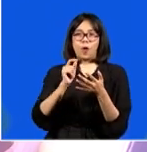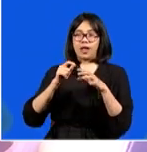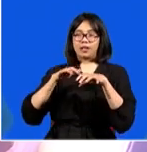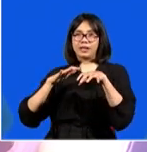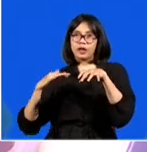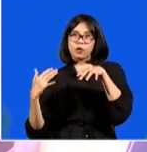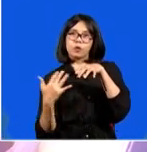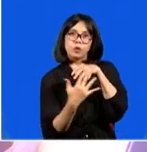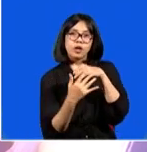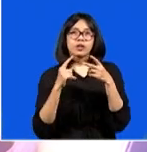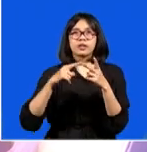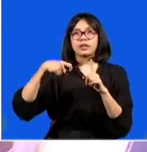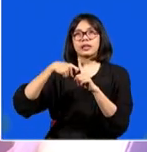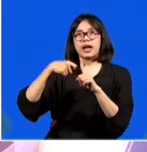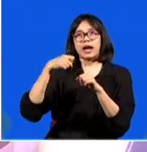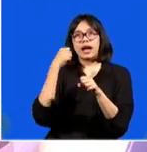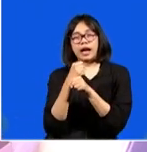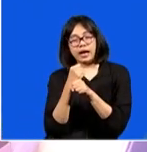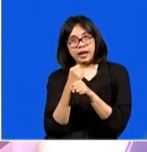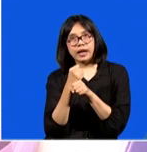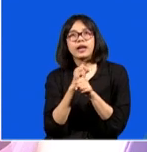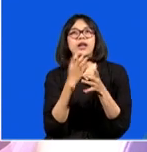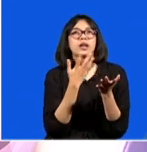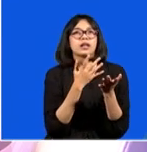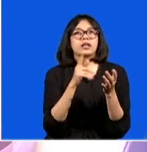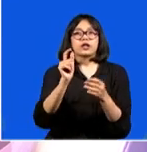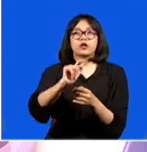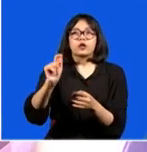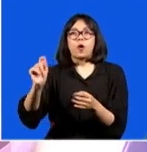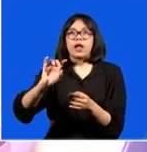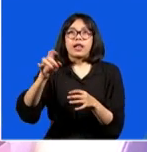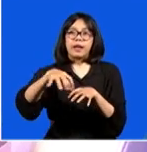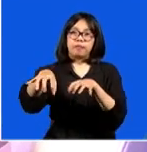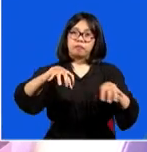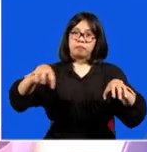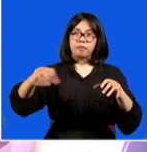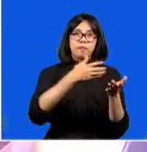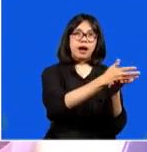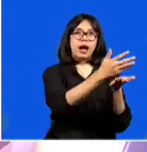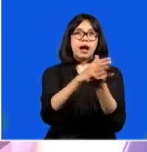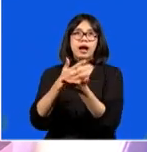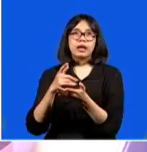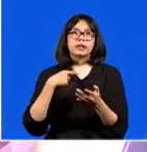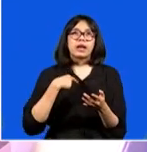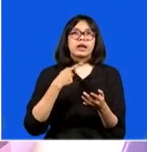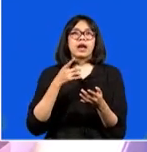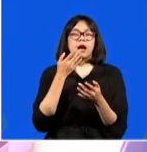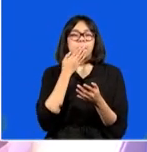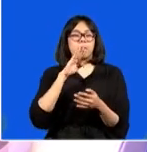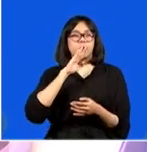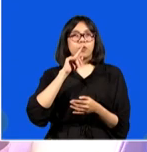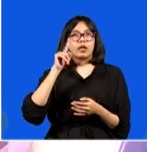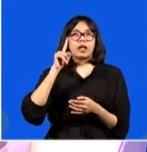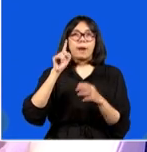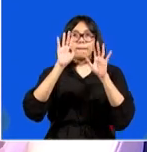aktif di KKG lalu berbagi juga ke sekolah-sekolah dan alhamdulillah media botol pintar saya itu sudah